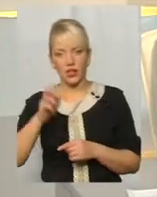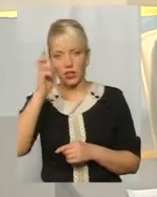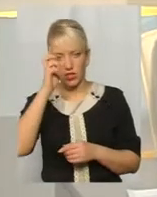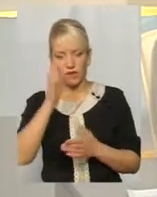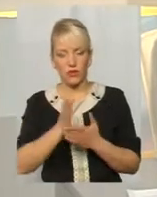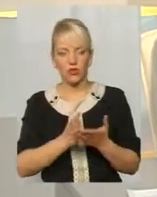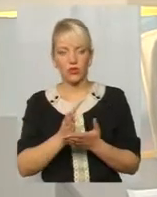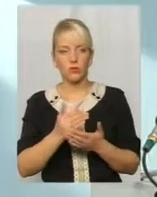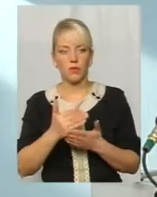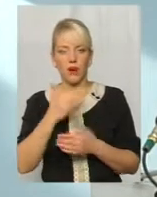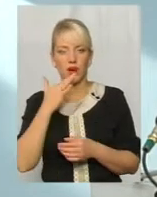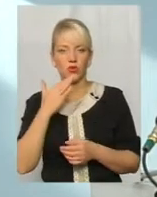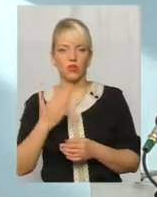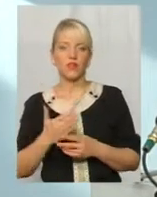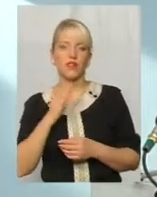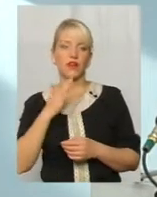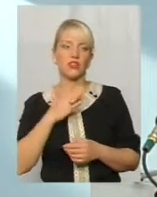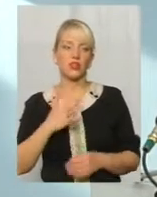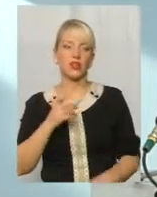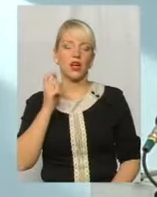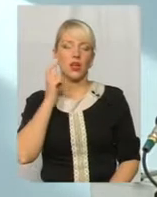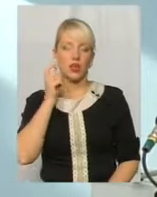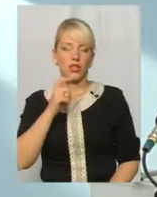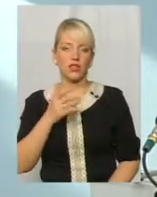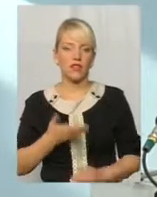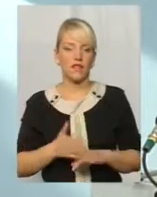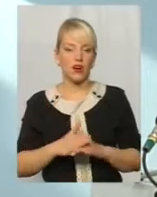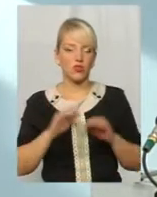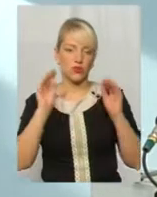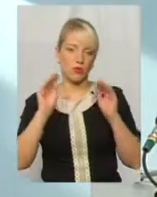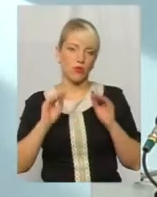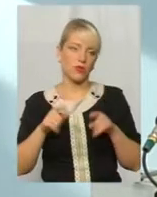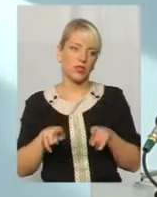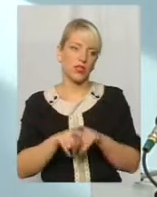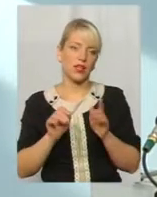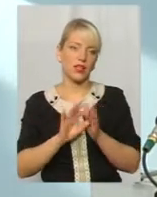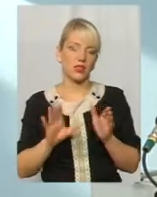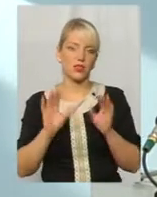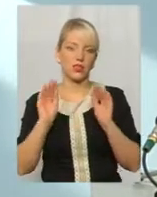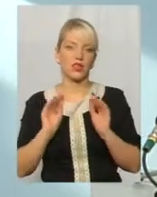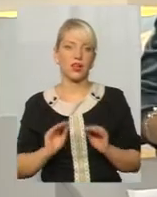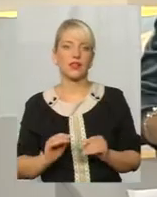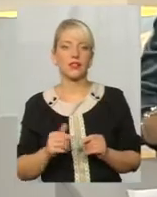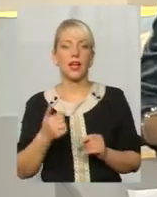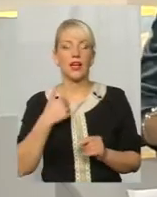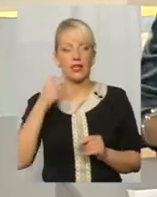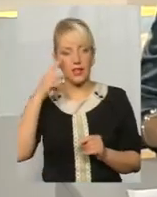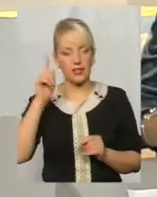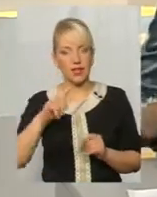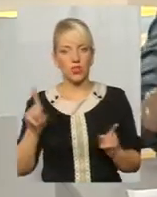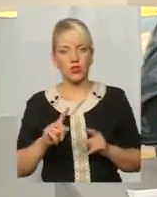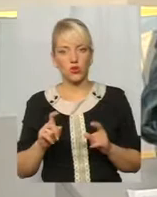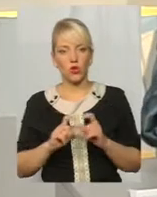службовців, таких є досить багато в нашій країні, дуже важко заповнювати такі електронні декларації. Юлія, я знаю, що органи